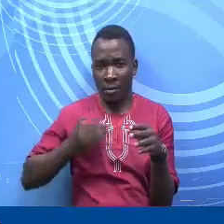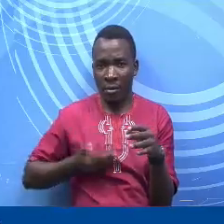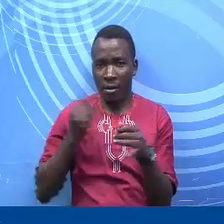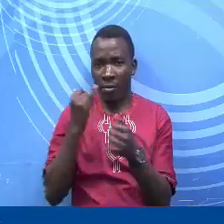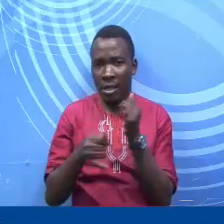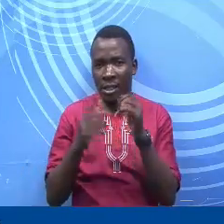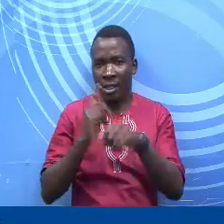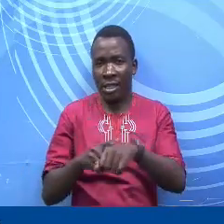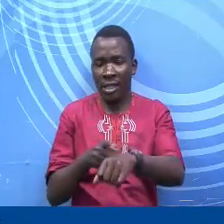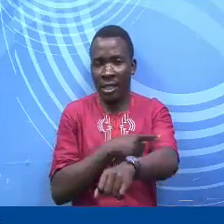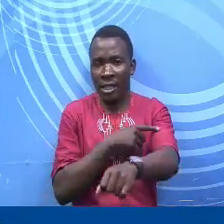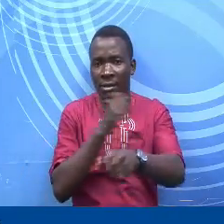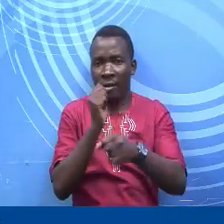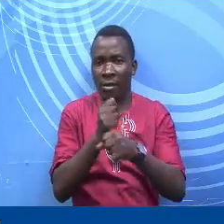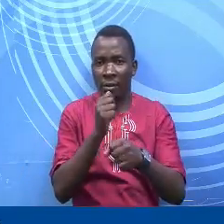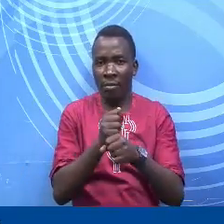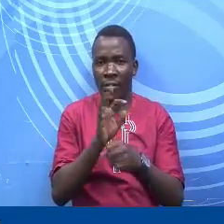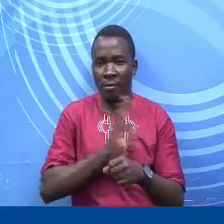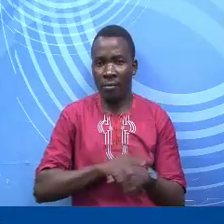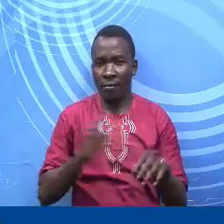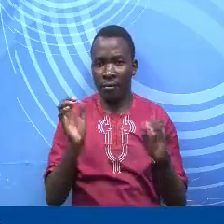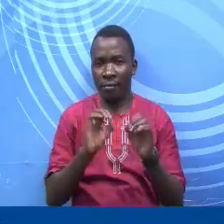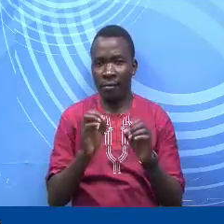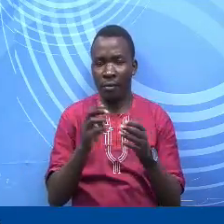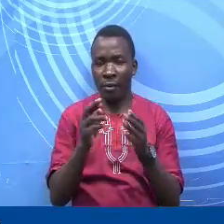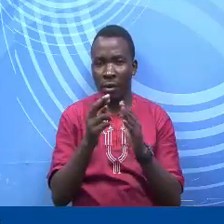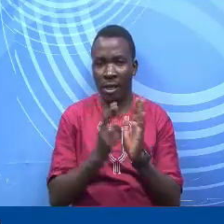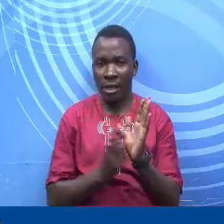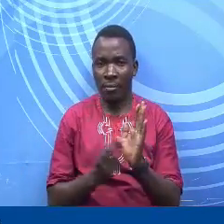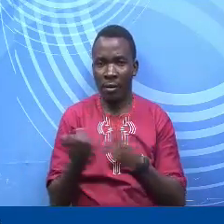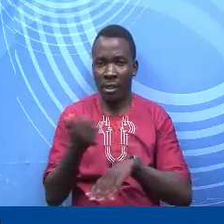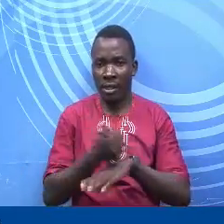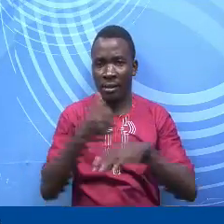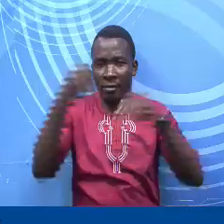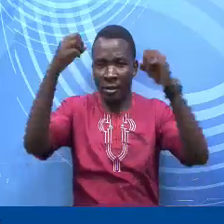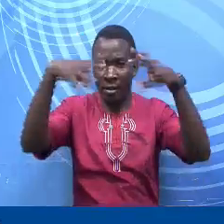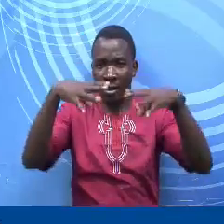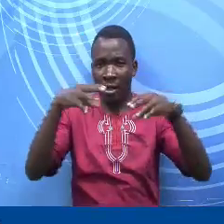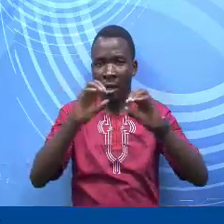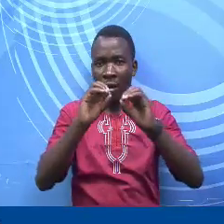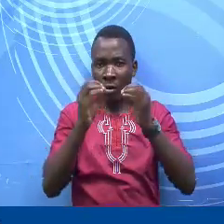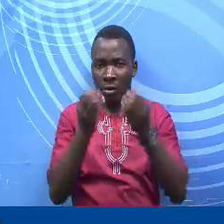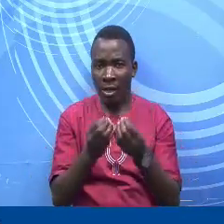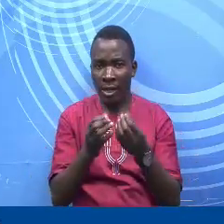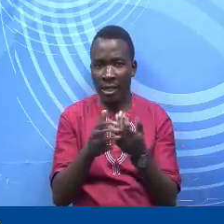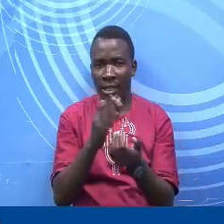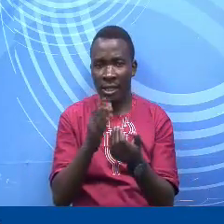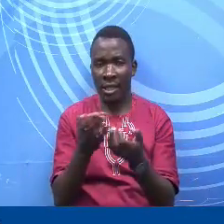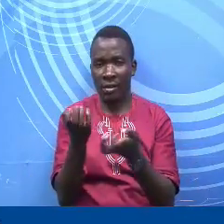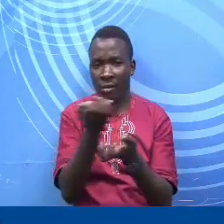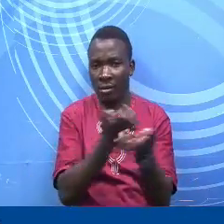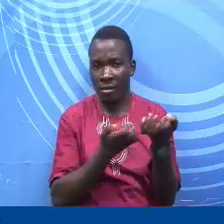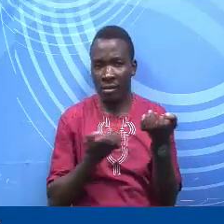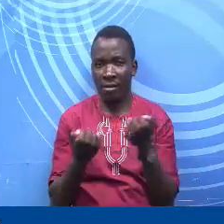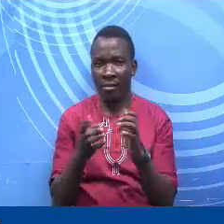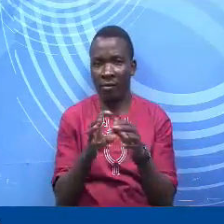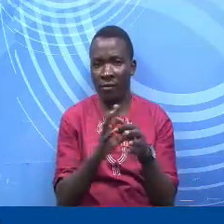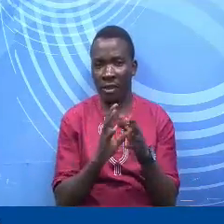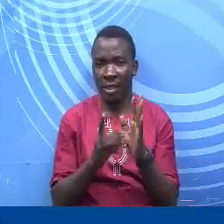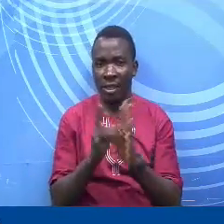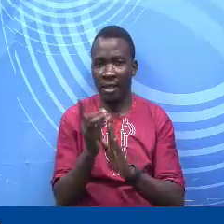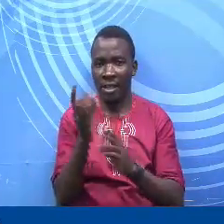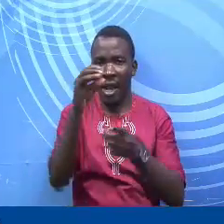imirimo badahemberwa muri raporo iherutse gushyirwa hagaragara n'umuryango wita ku bukungu ubufatanye n'iterambere